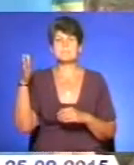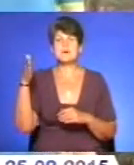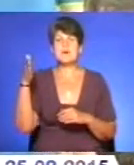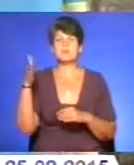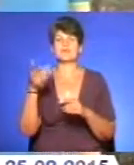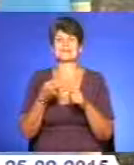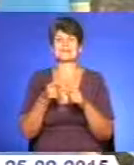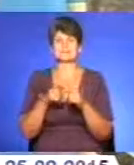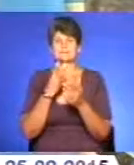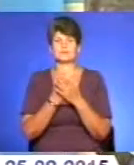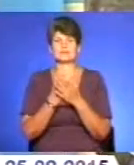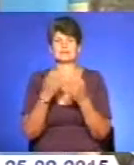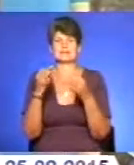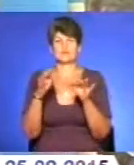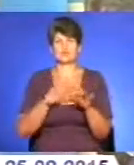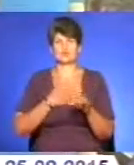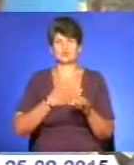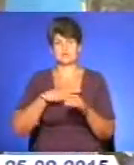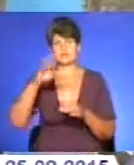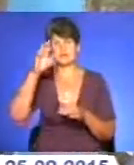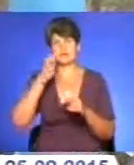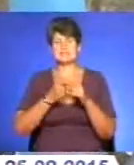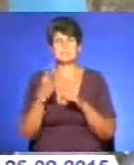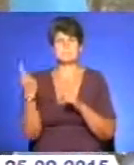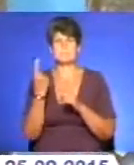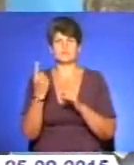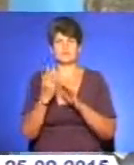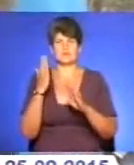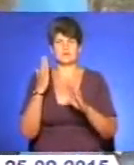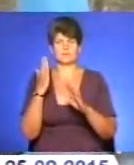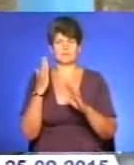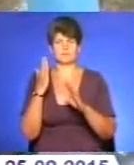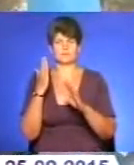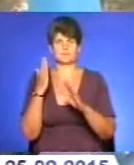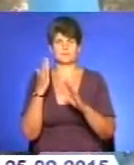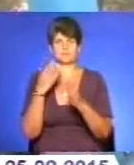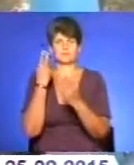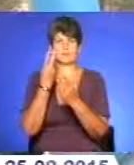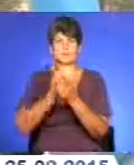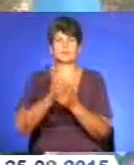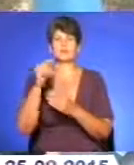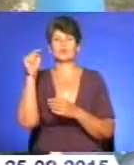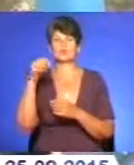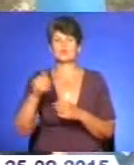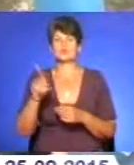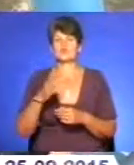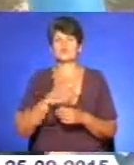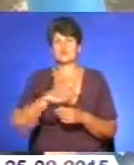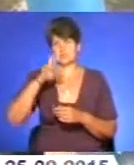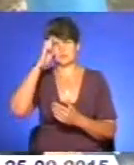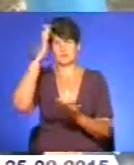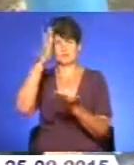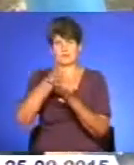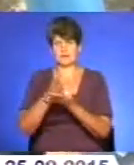незалежності нашої держави. Це, в першу чергу, символ того, що наша держава існує,